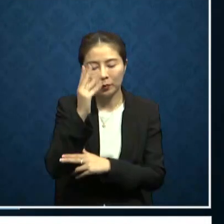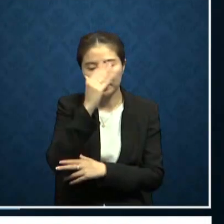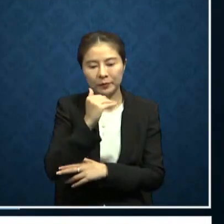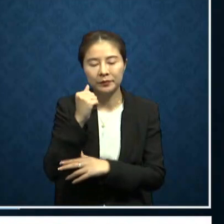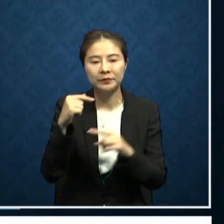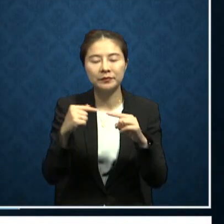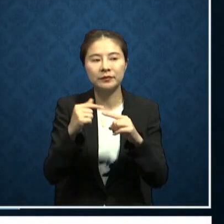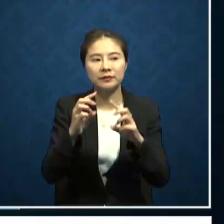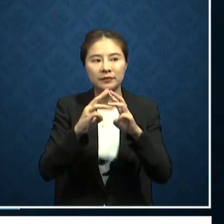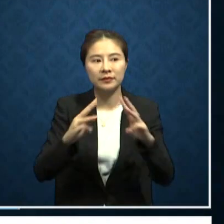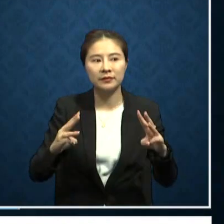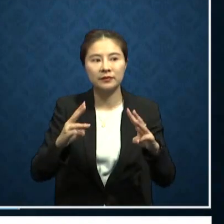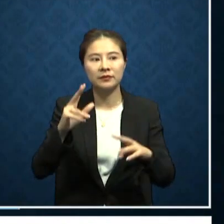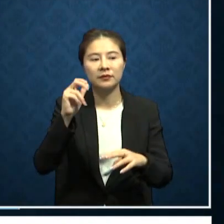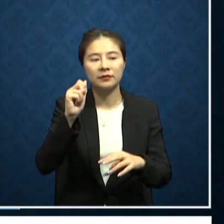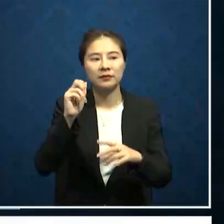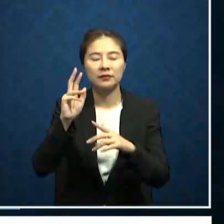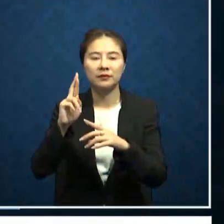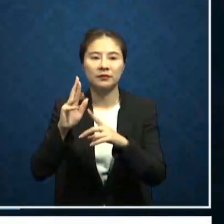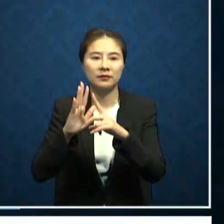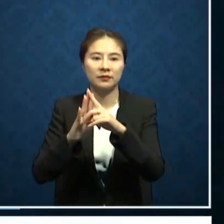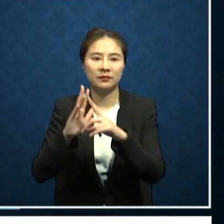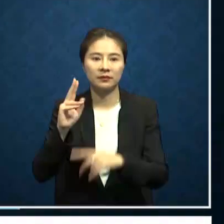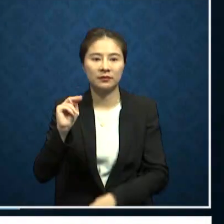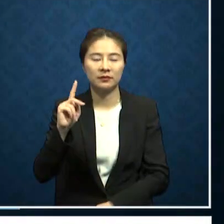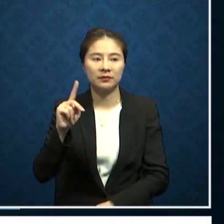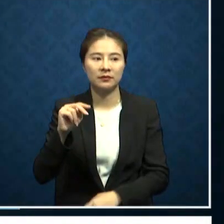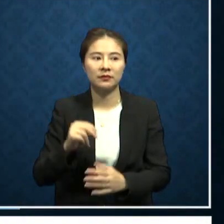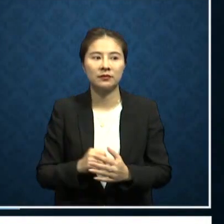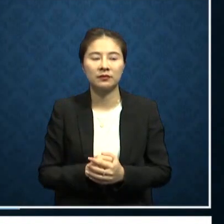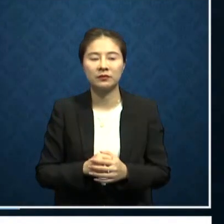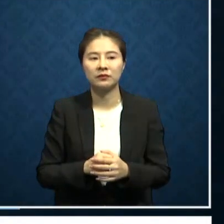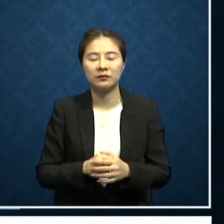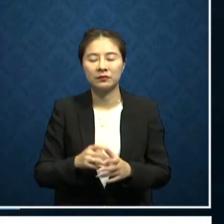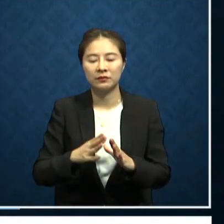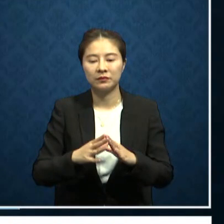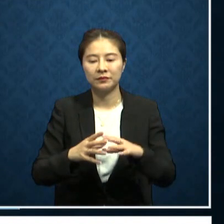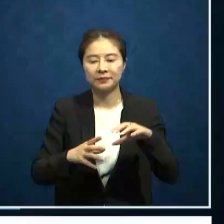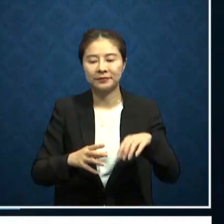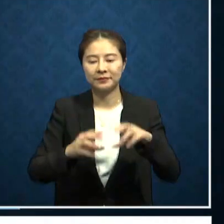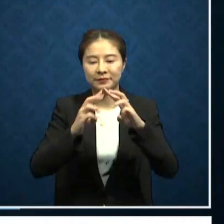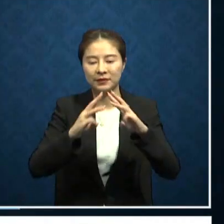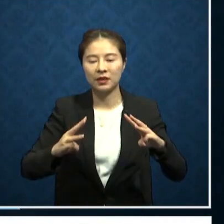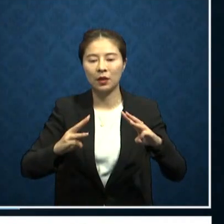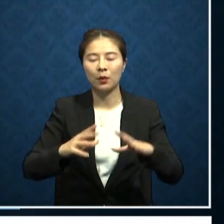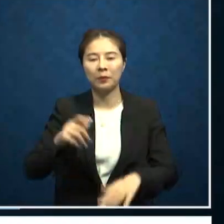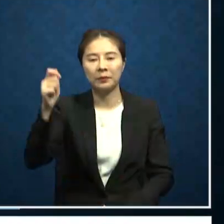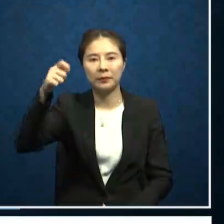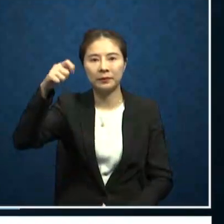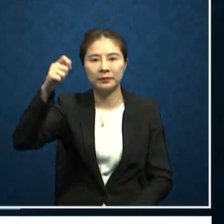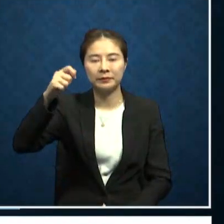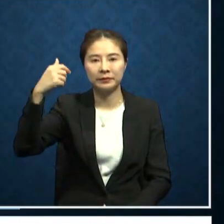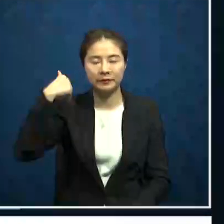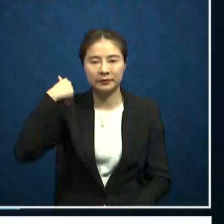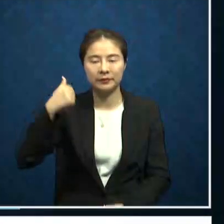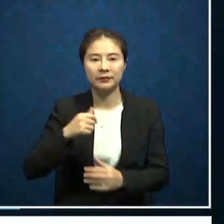อรุณราชวรารามราชวรมหาวิหารนะคะพระบรมมหาราชวังในเรื่องของภาพยนตร์และวีรทัศน์ค่ะมีการ